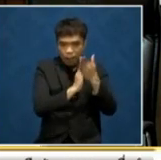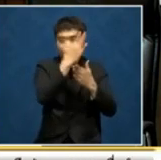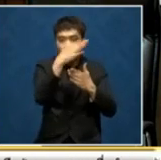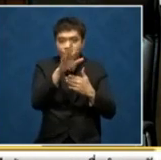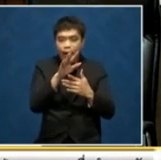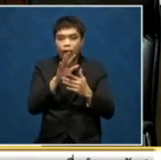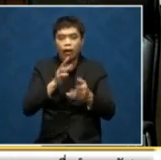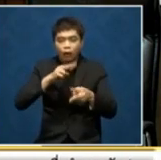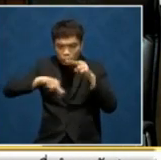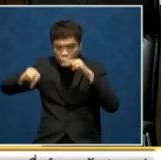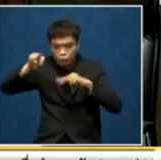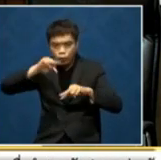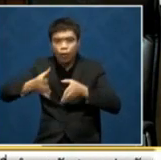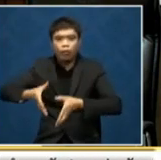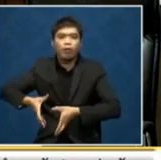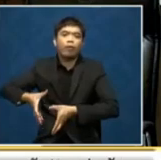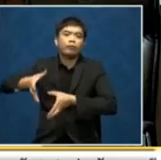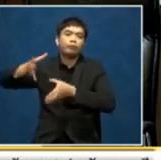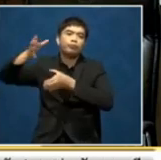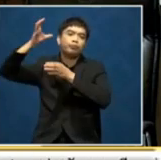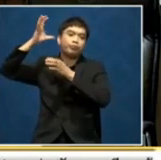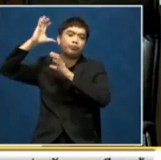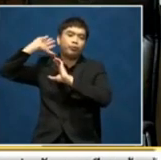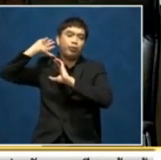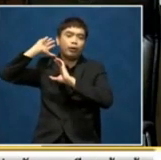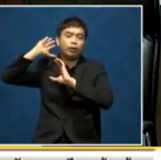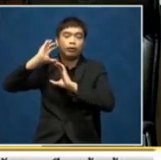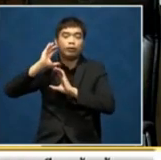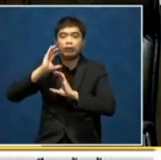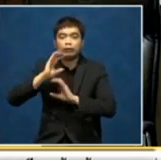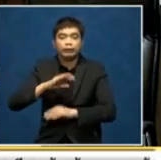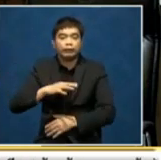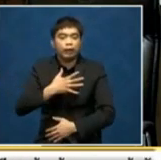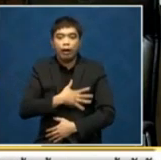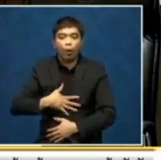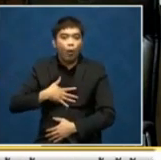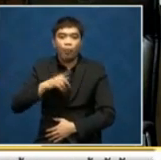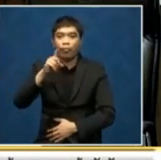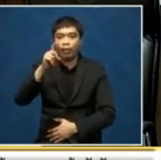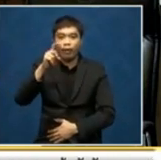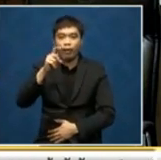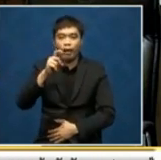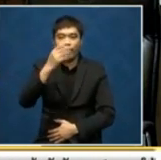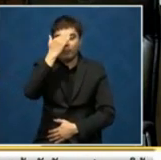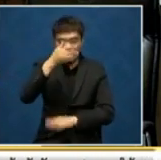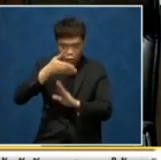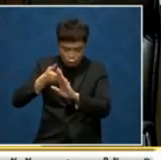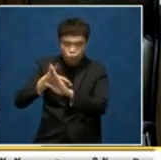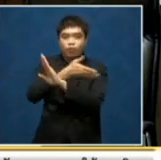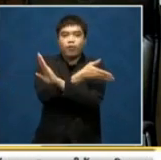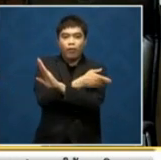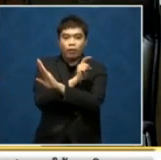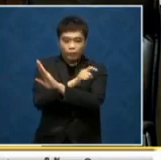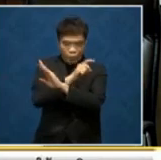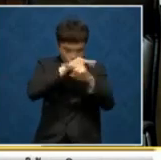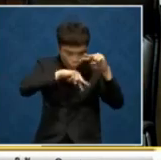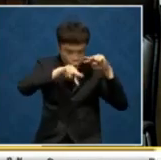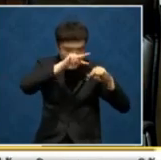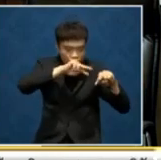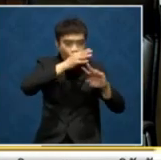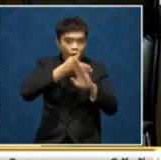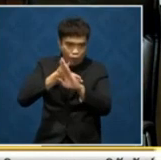มันมันเสียอารมณ์นะบางครั้งเราถ้ามีการตรวจสอบให้ชัดเจนตั้งแต่เบื้องต้นนะครับมันก็จะทำให้เอ่อคนที่รู้